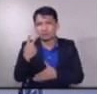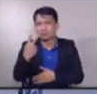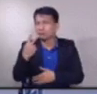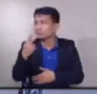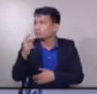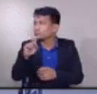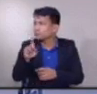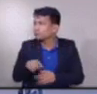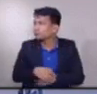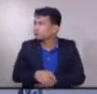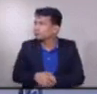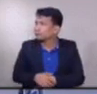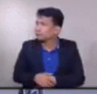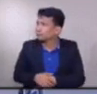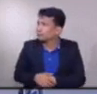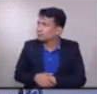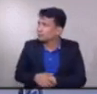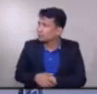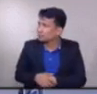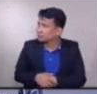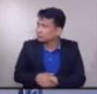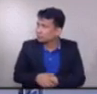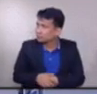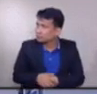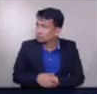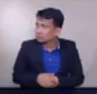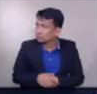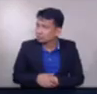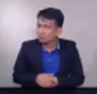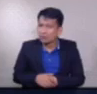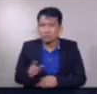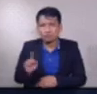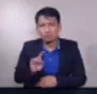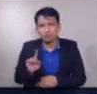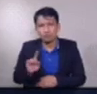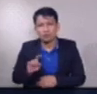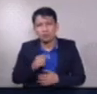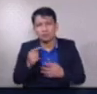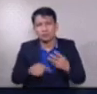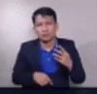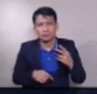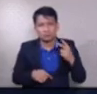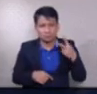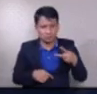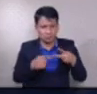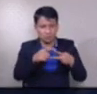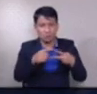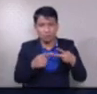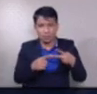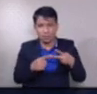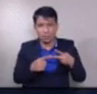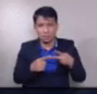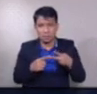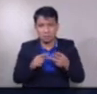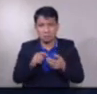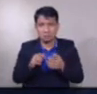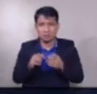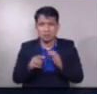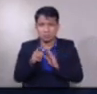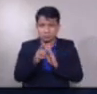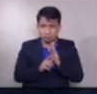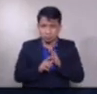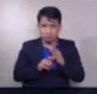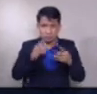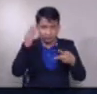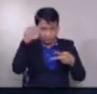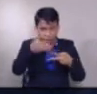po, ma'am. Okay, pangalawang tanong, June Bertha. Ano ang dalawa mong panukalang batas na gusto mong bigyan